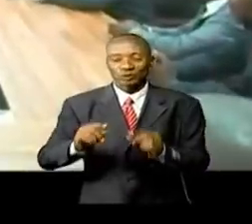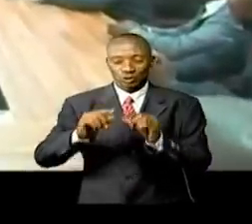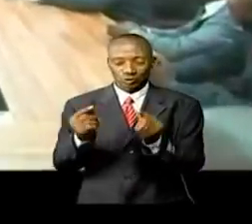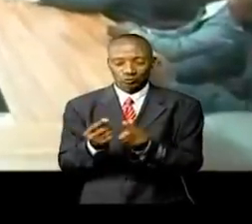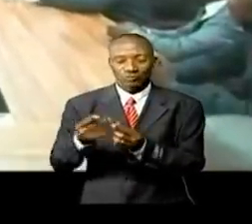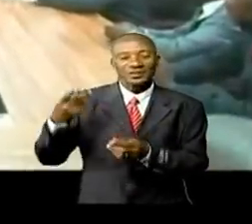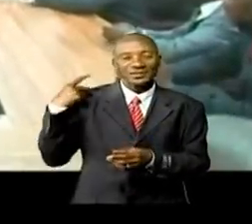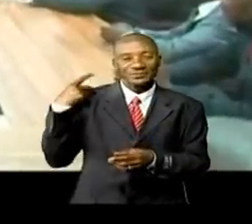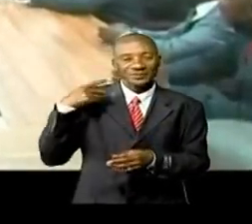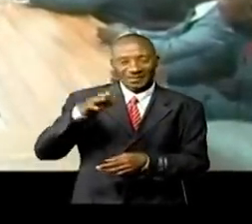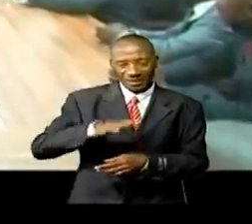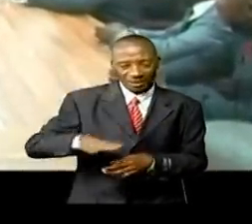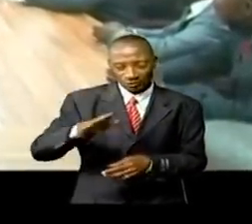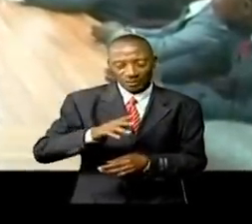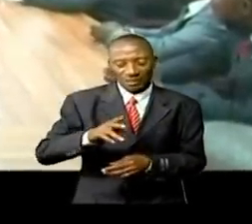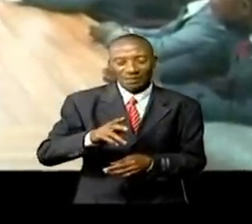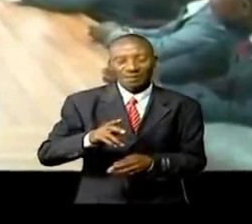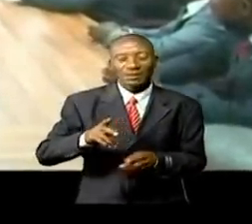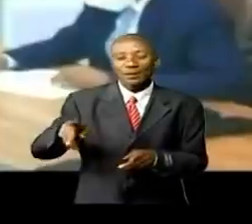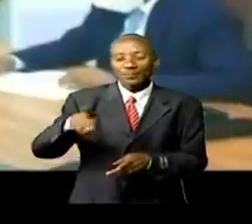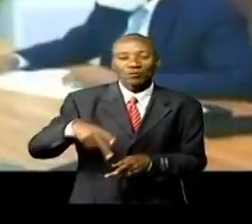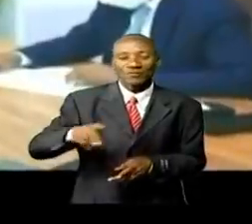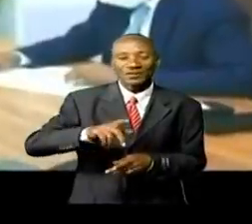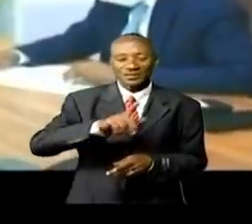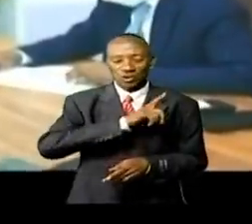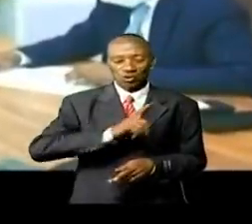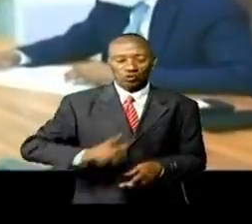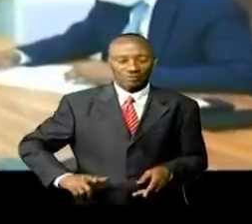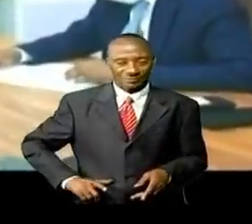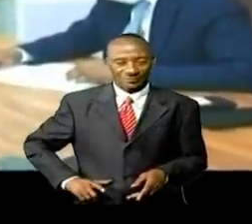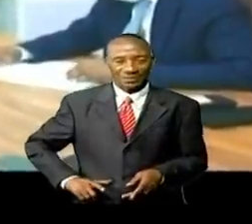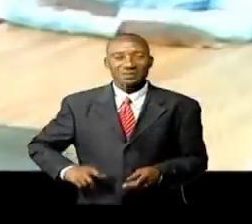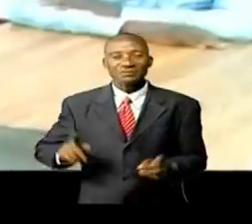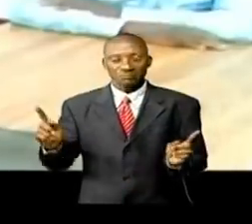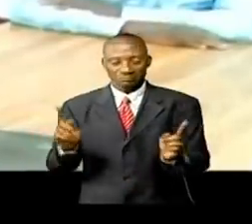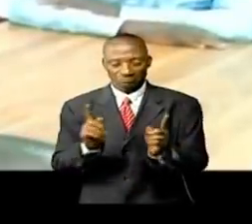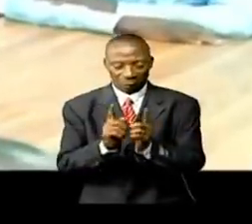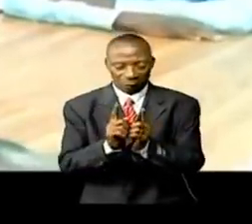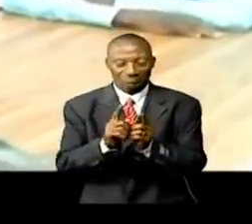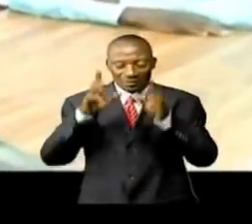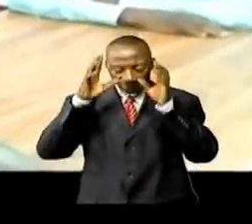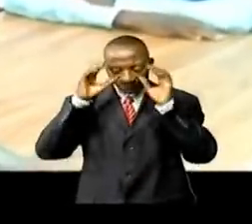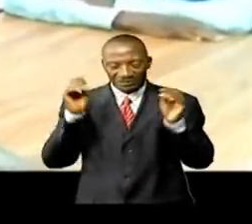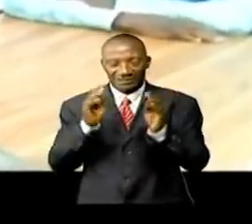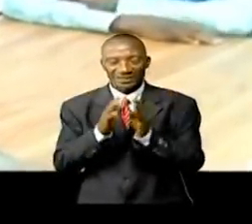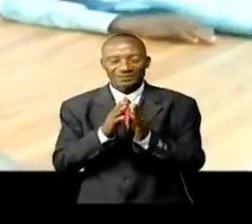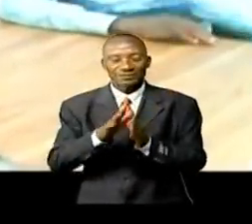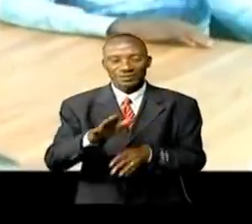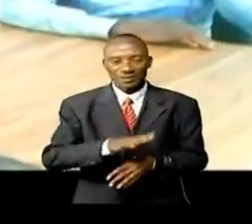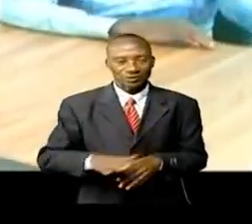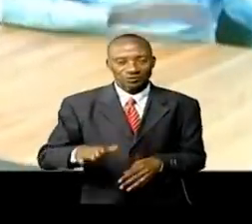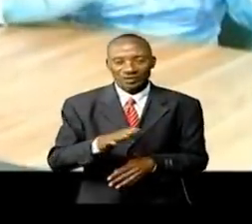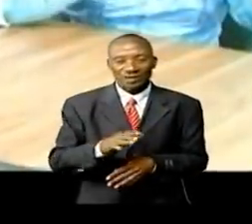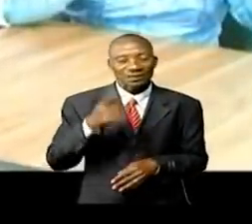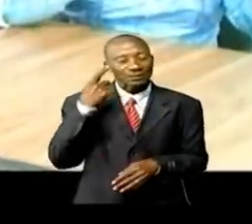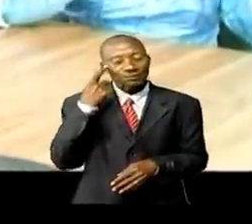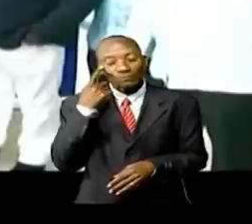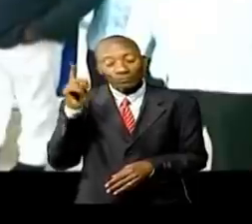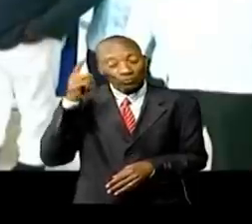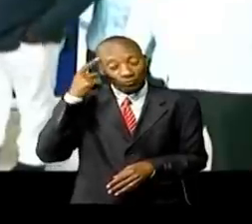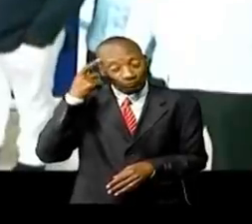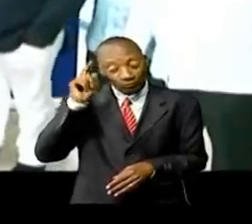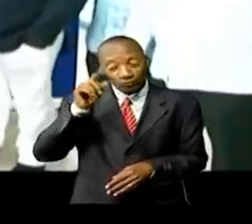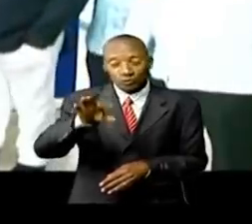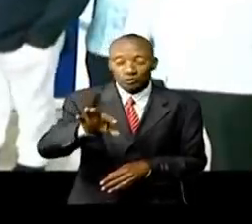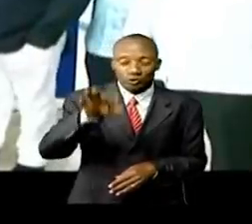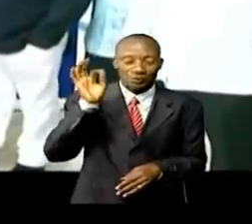de la province de l'Omami sont venus s'informer auprès du président de l'Assemblée nationale sur le choix des candidats de l'Union sacrée.